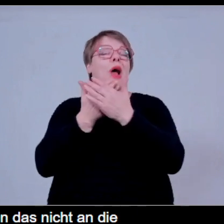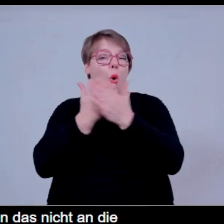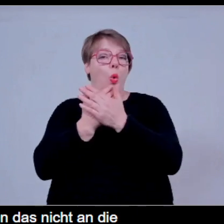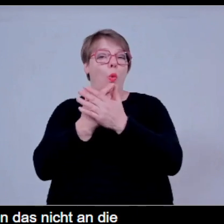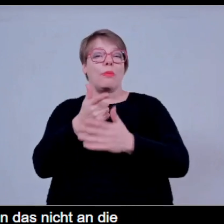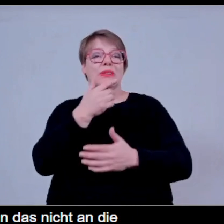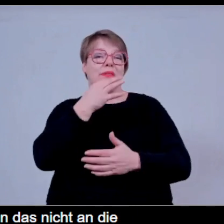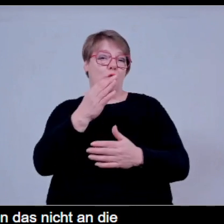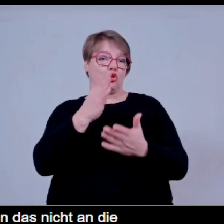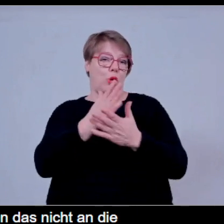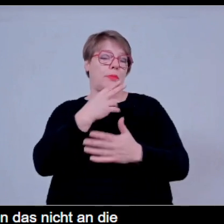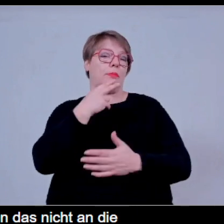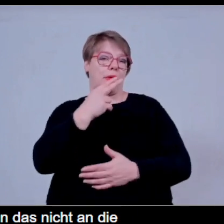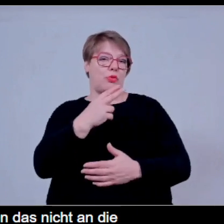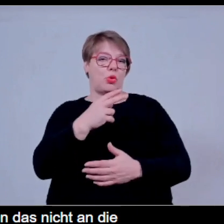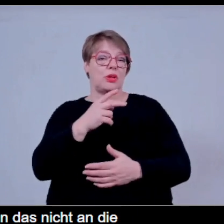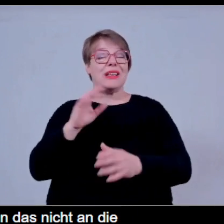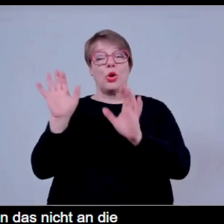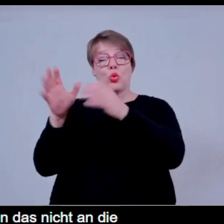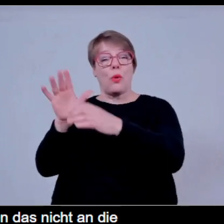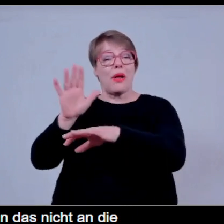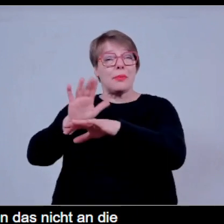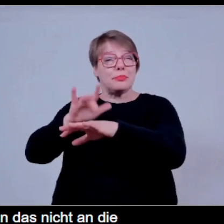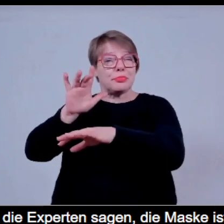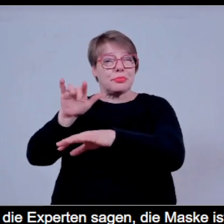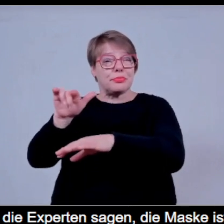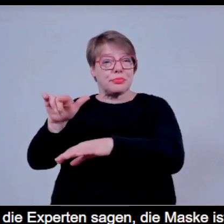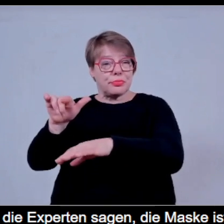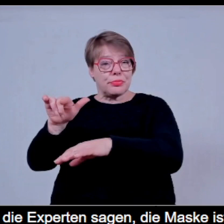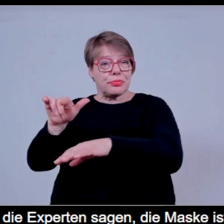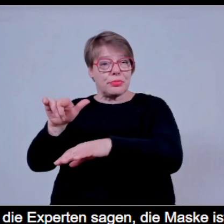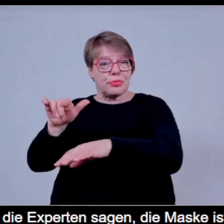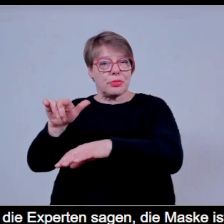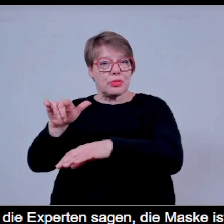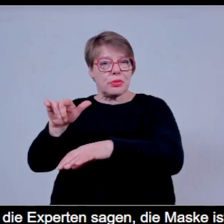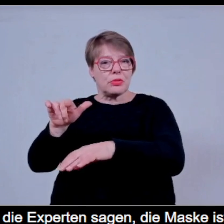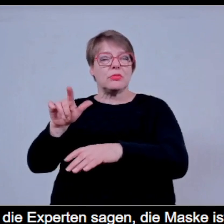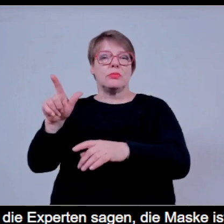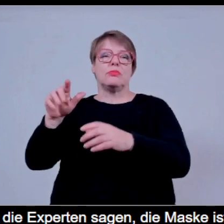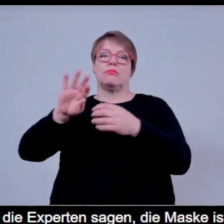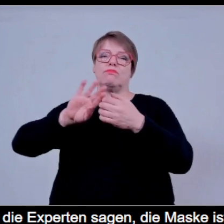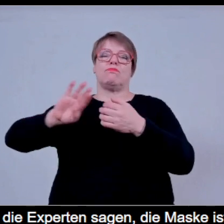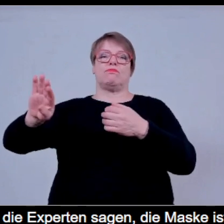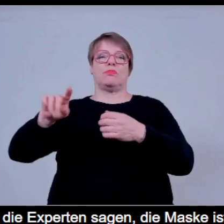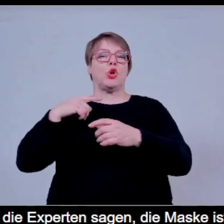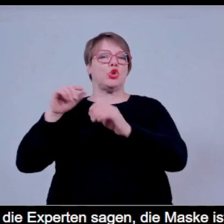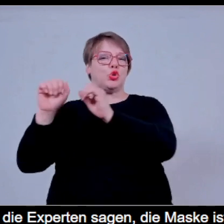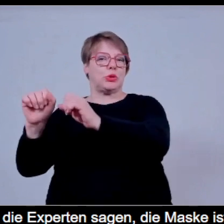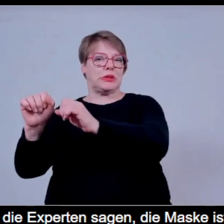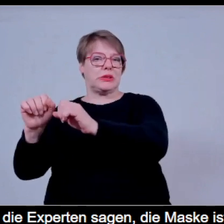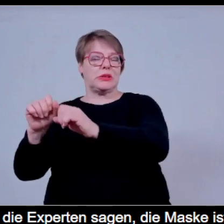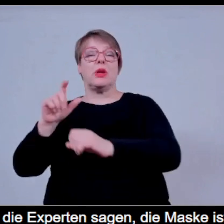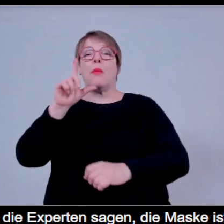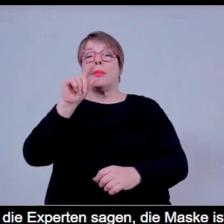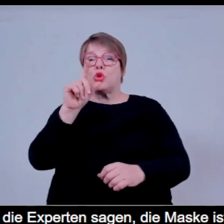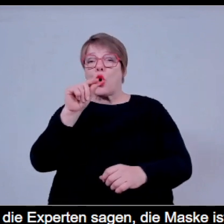andere auch. Deswegen arbeiten ja auch viele im medizinischen Bereich übrigens mit einer FFP2-Maske, auch mit Infizierten übrigens zusammen und